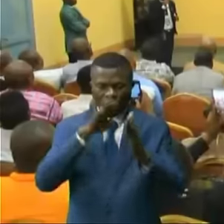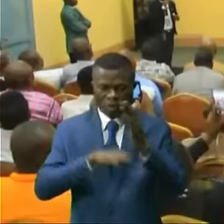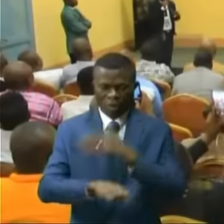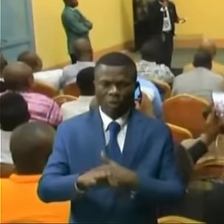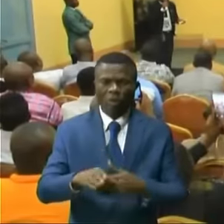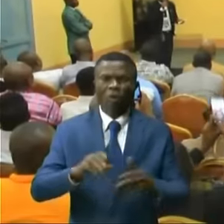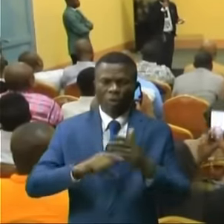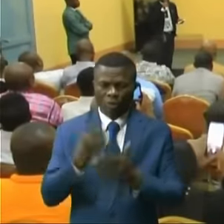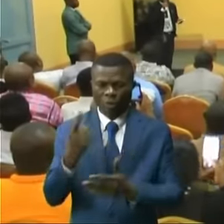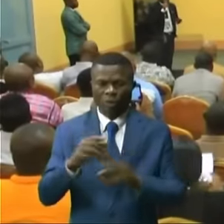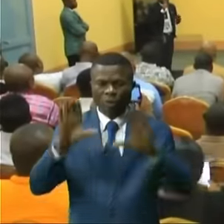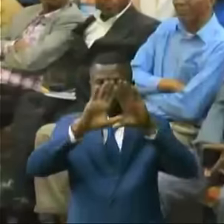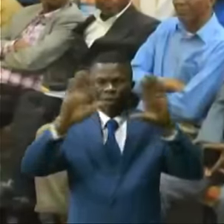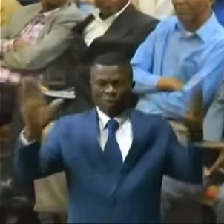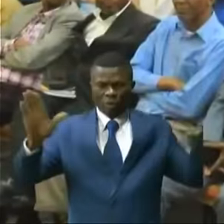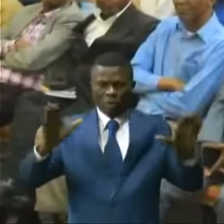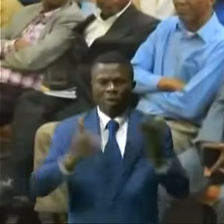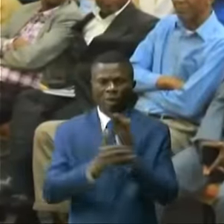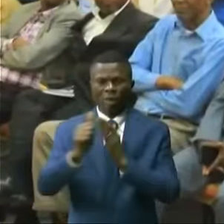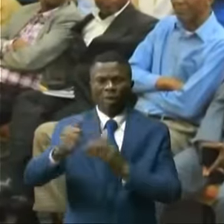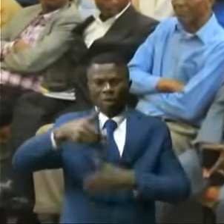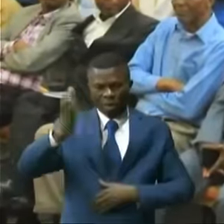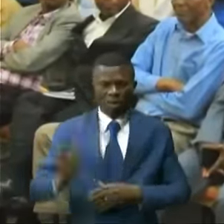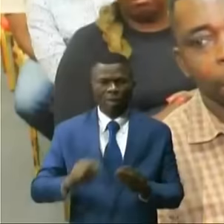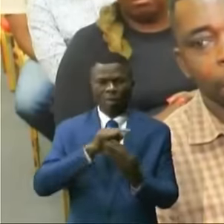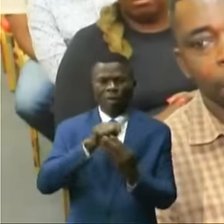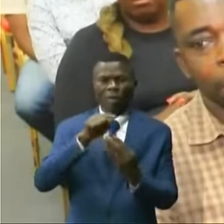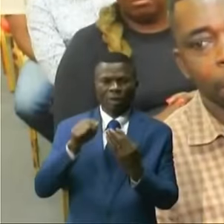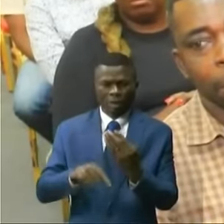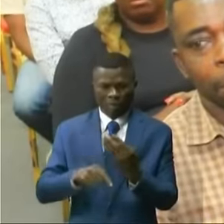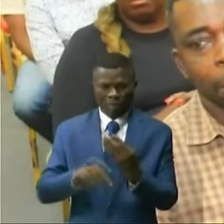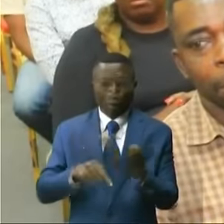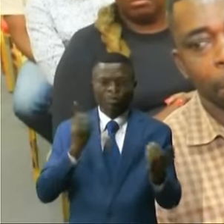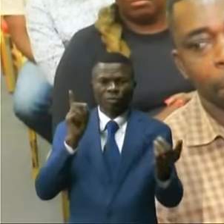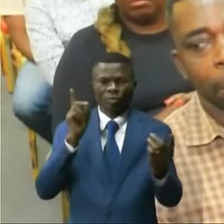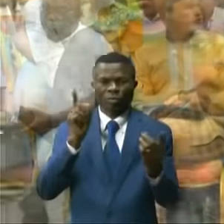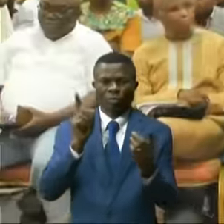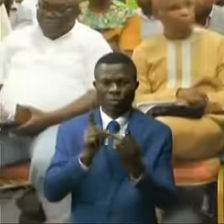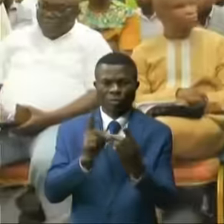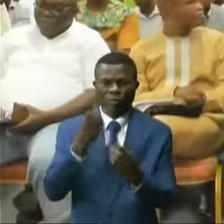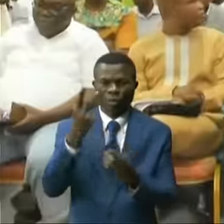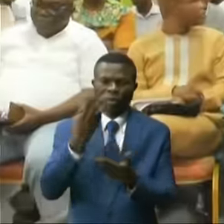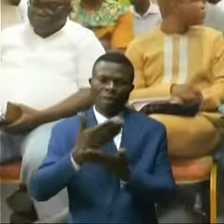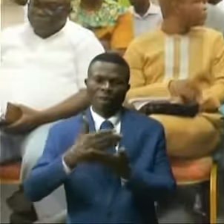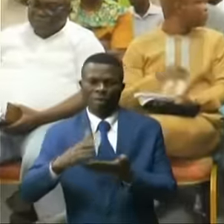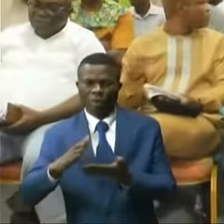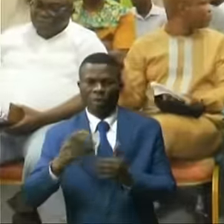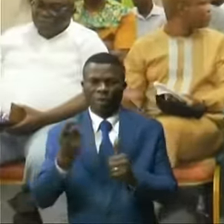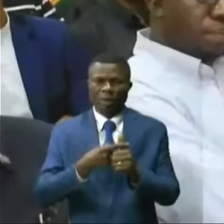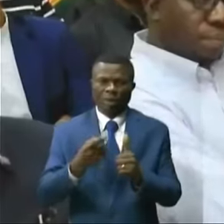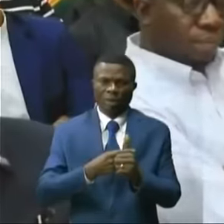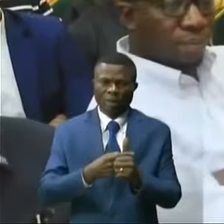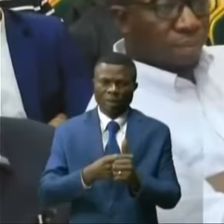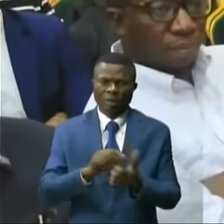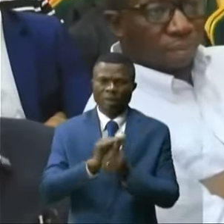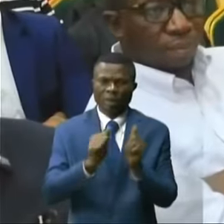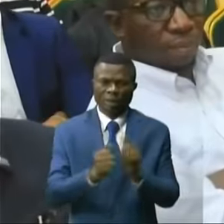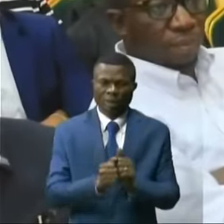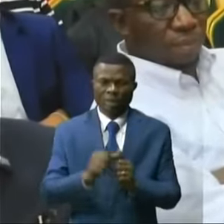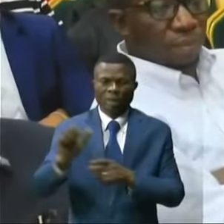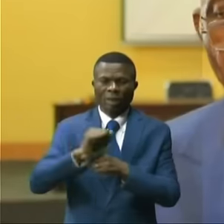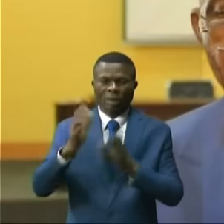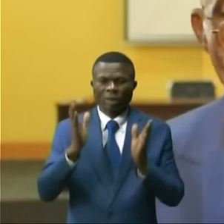direct sur le tableau en qualité d'expert comptable sansir les deux étapes celle d'un pétron et de